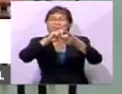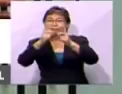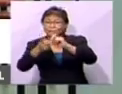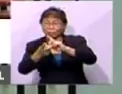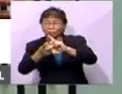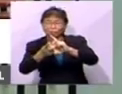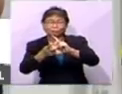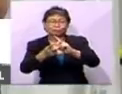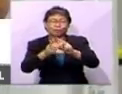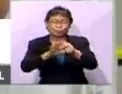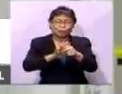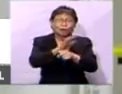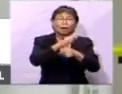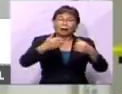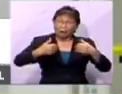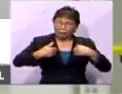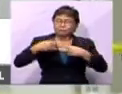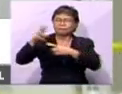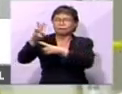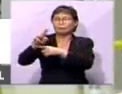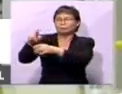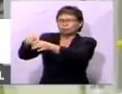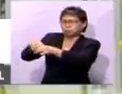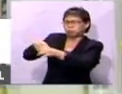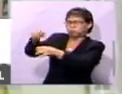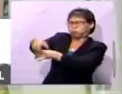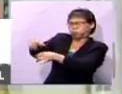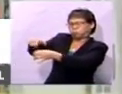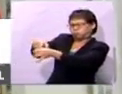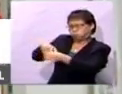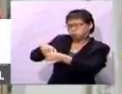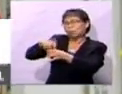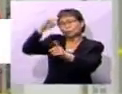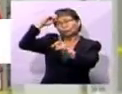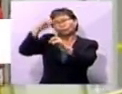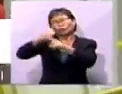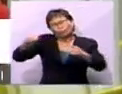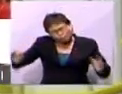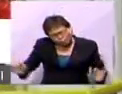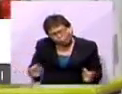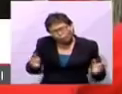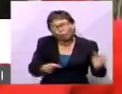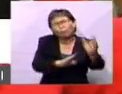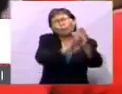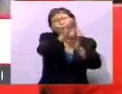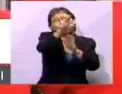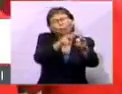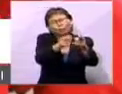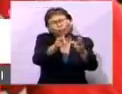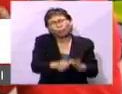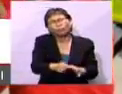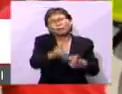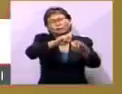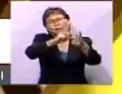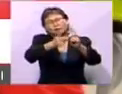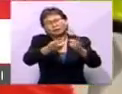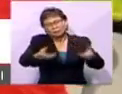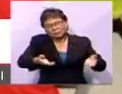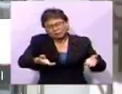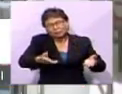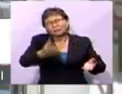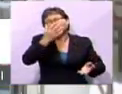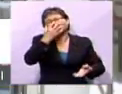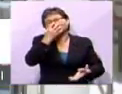kemudahan Wi-Fi. Selain menarik pelanggan, ia juga bertujuan menggalakkan pertumbuhan keusahawanan digital di